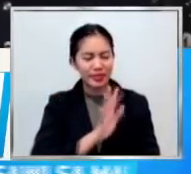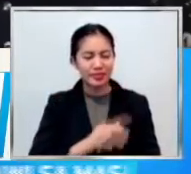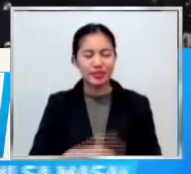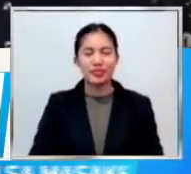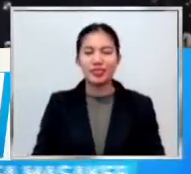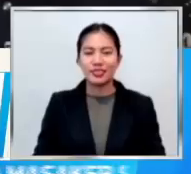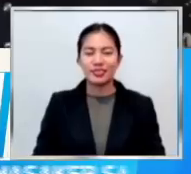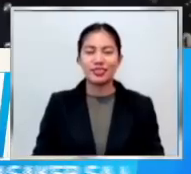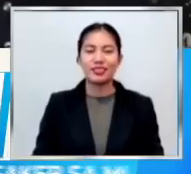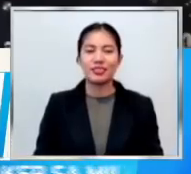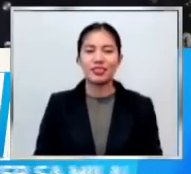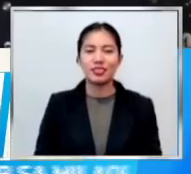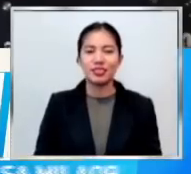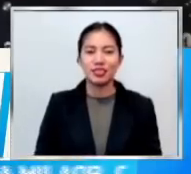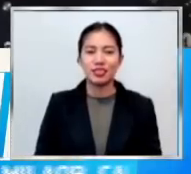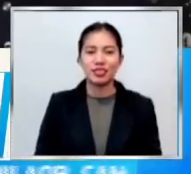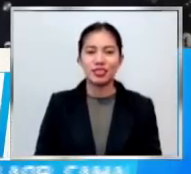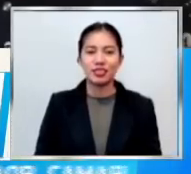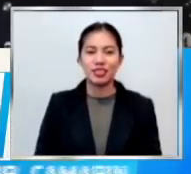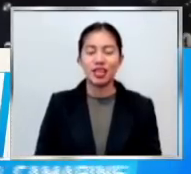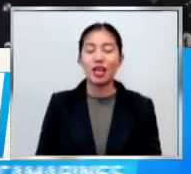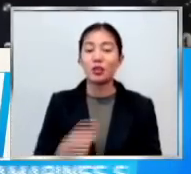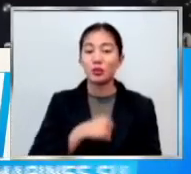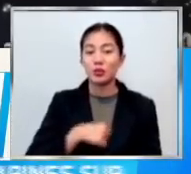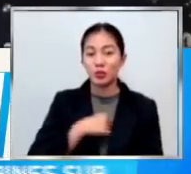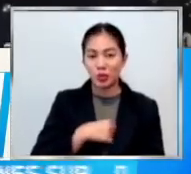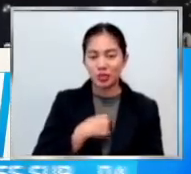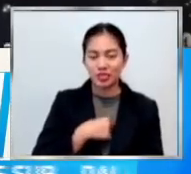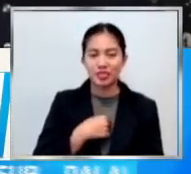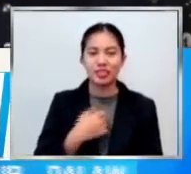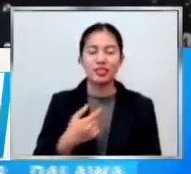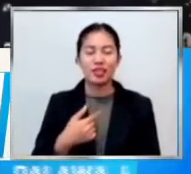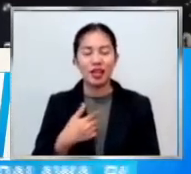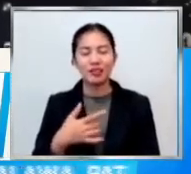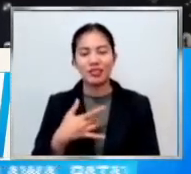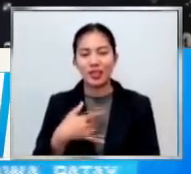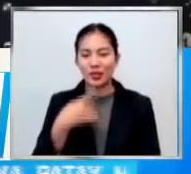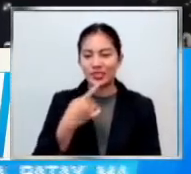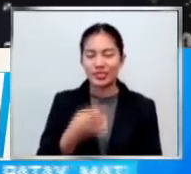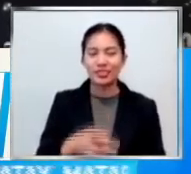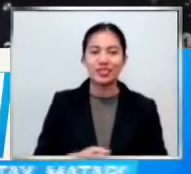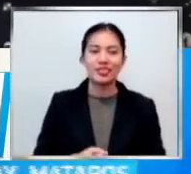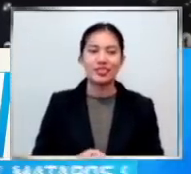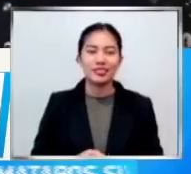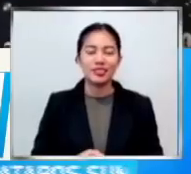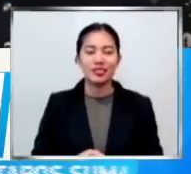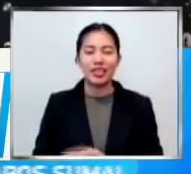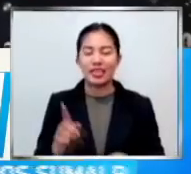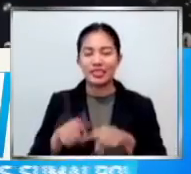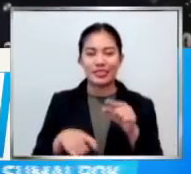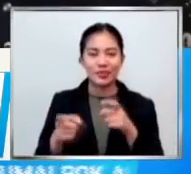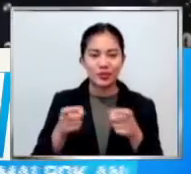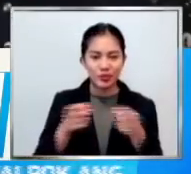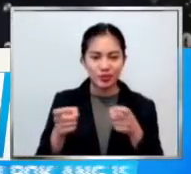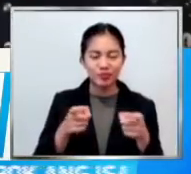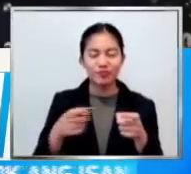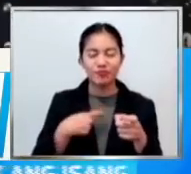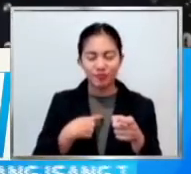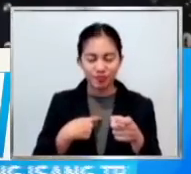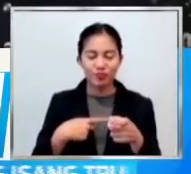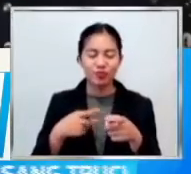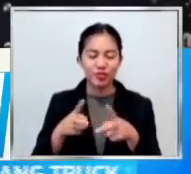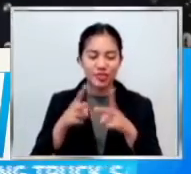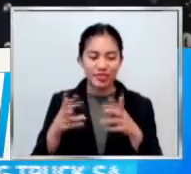ayaw niya. Kaya sabi ko, sorry, my love, pag mga ganyan na mabanggit ko, wala talaga, hindi ko talaga, sabi ko, sobrang grateful talaga ako sa iyo, sabi